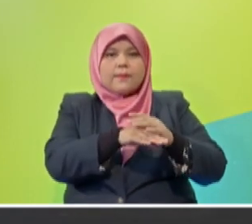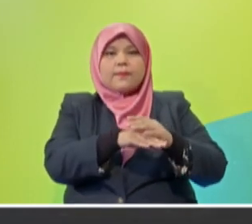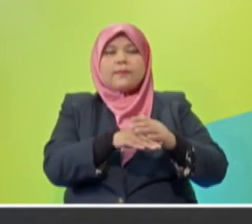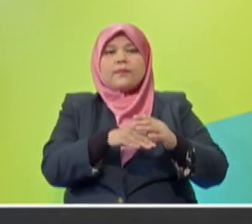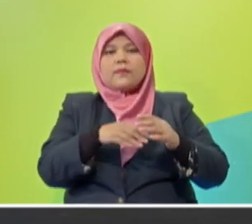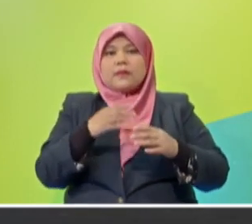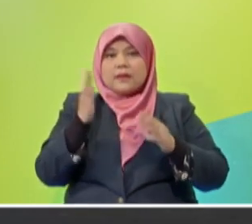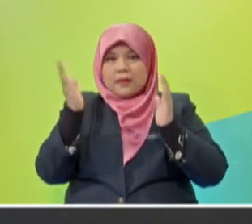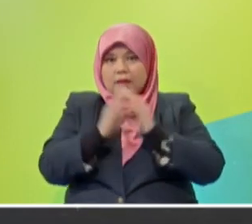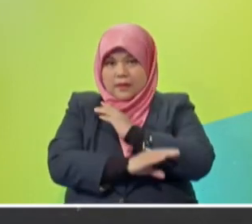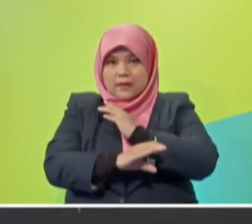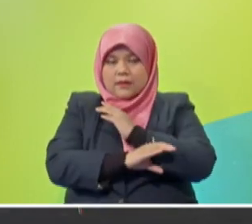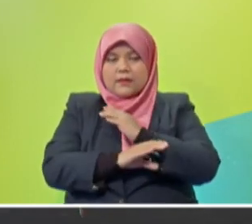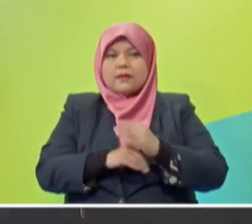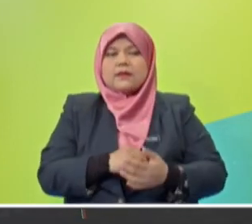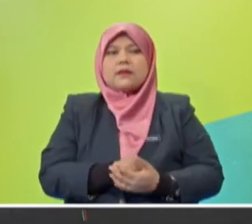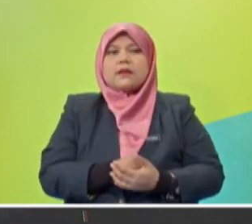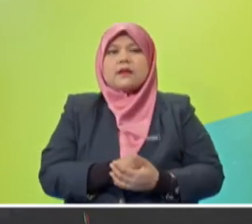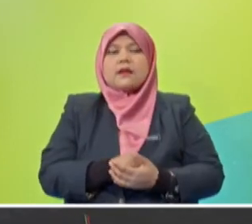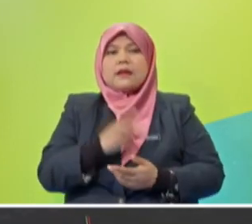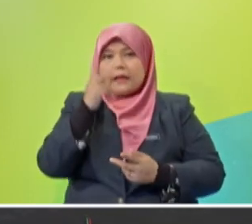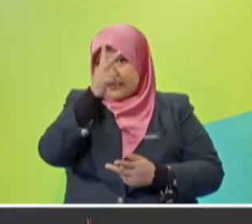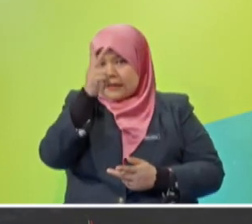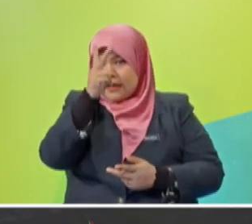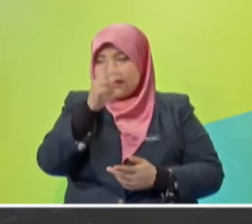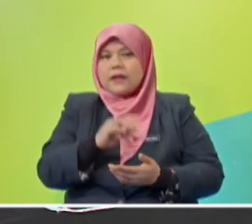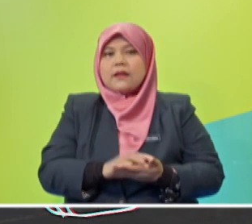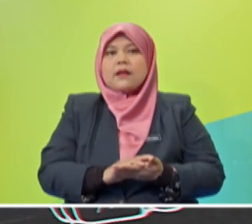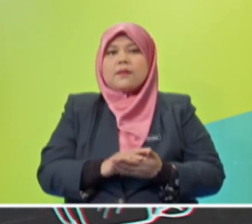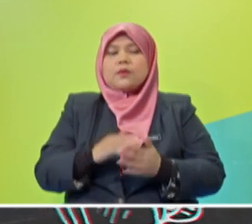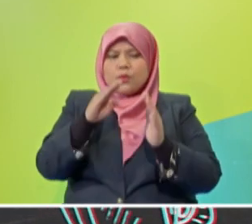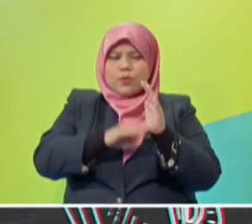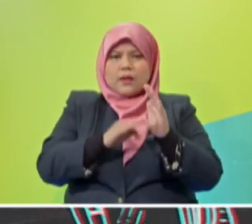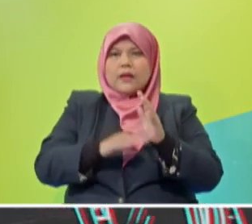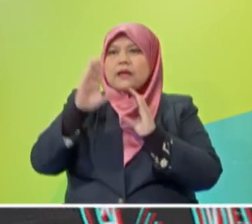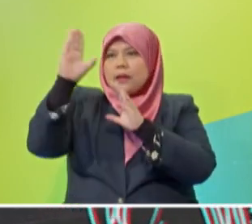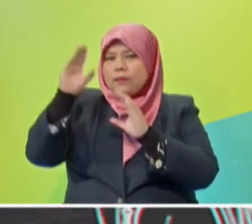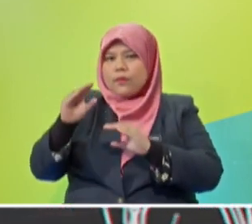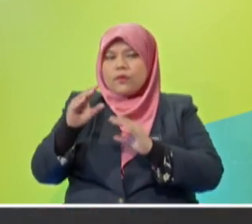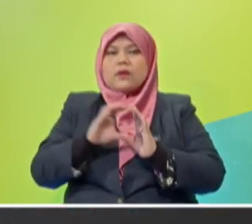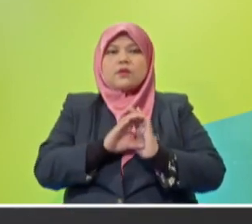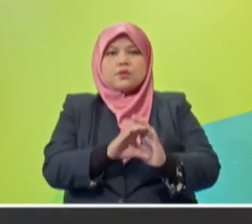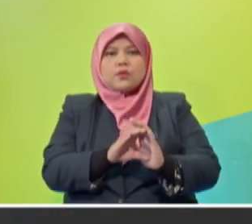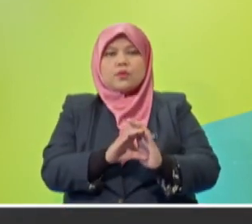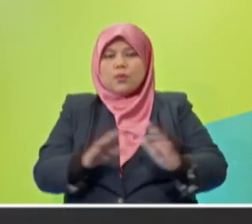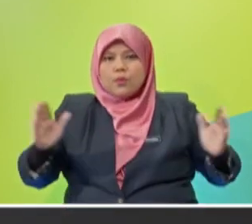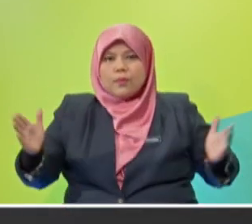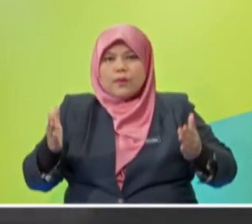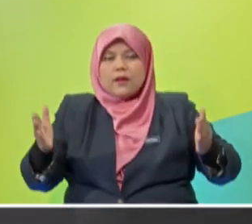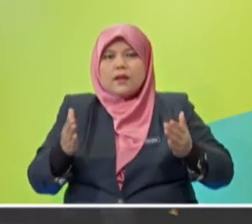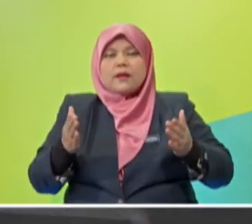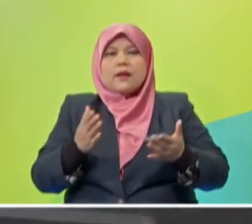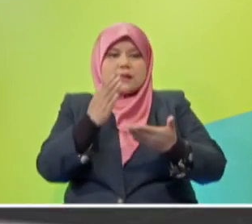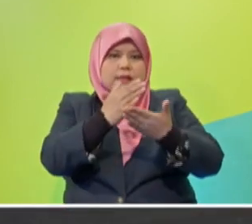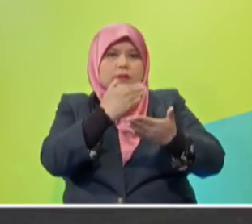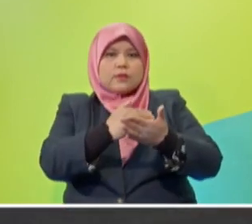Okey, kerajaan telah mengambil beberapa langkah bagi mengurangkan import. Contohnya seperti menggalakkan sektor industri